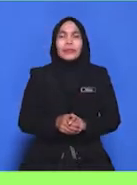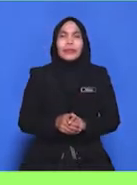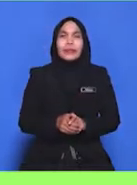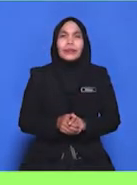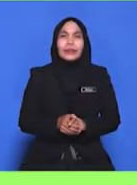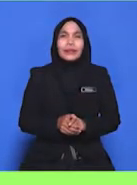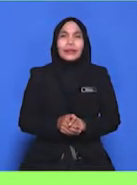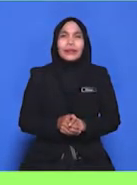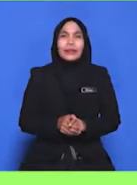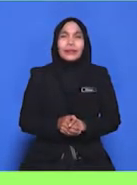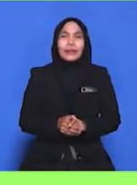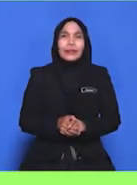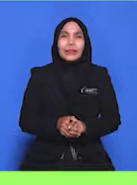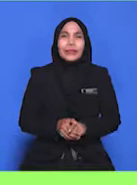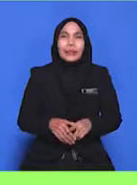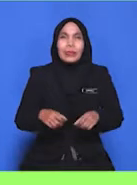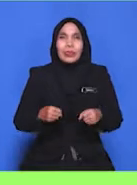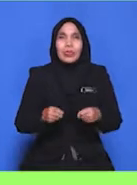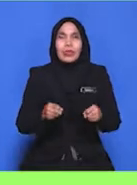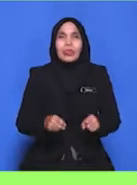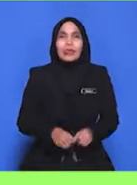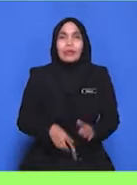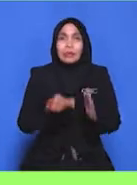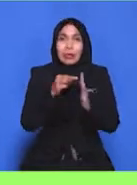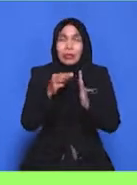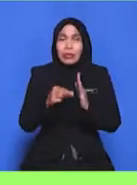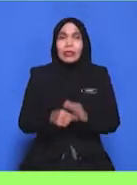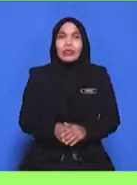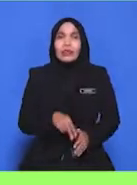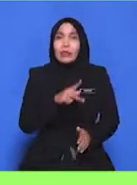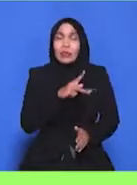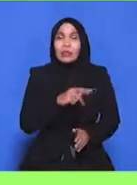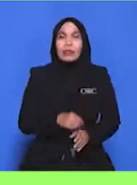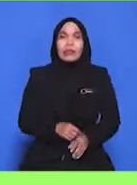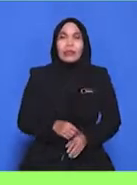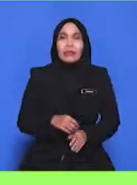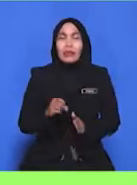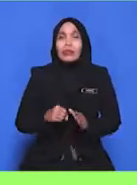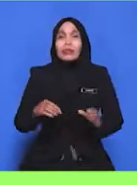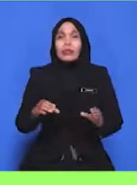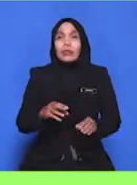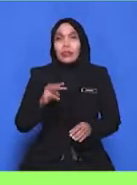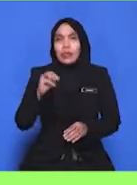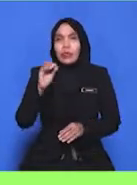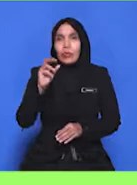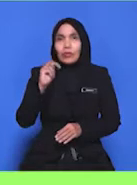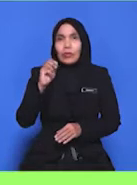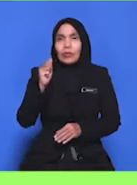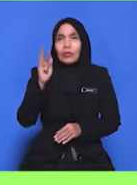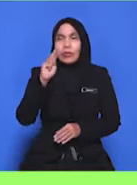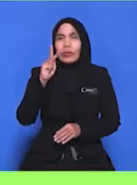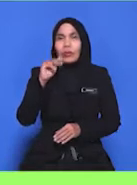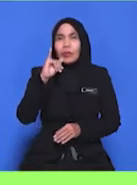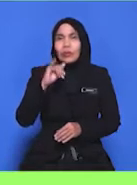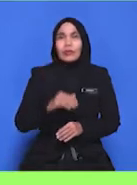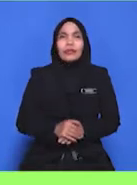Faktor politik yang pertama, sistem lantikan khalifah secara monarki menimbulkan perebutan kuasa